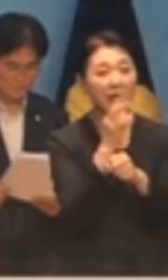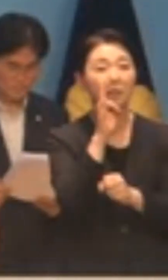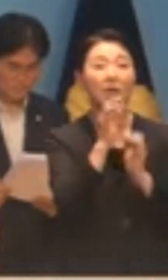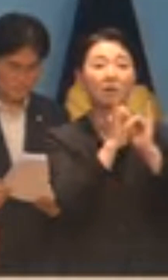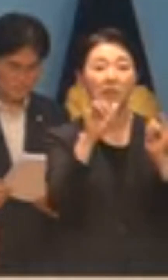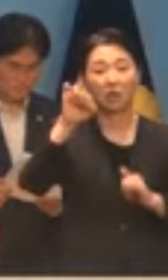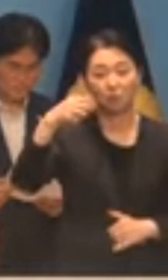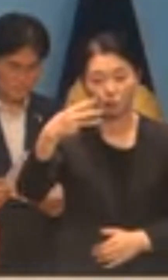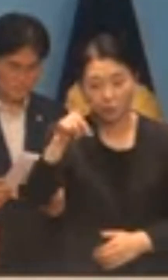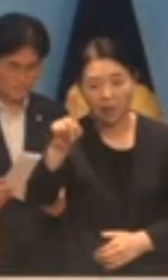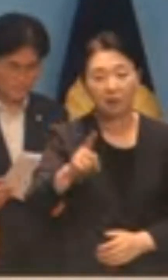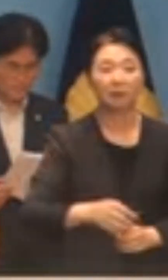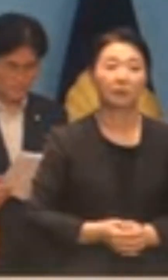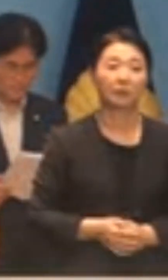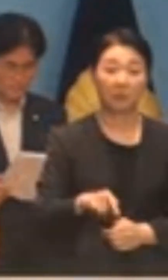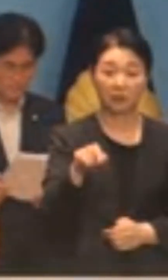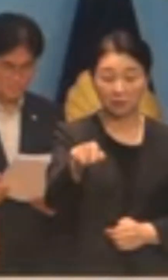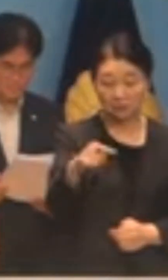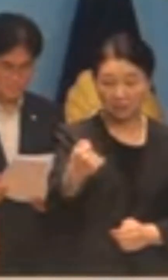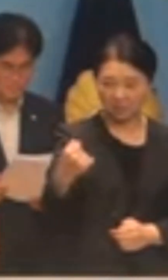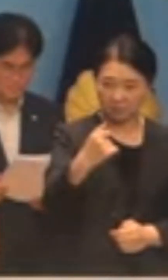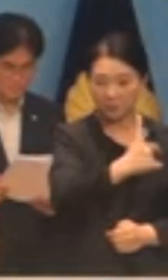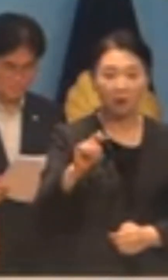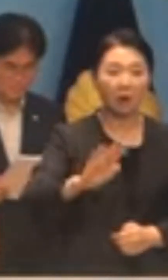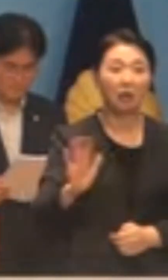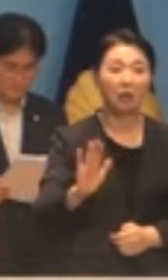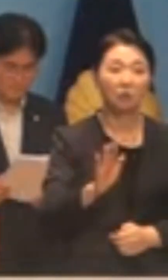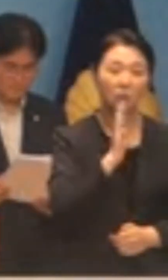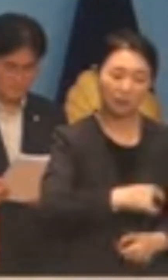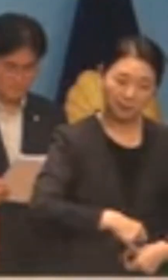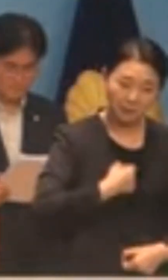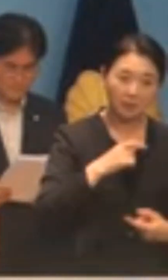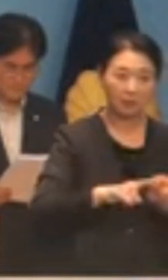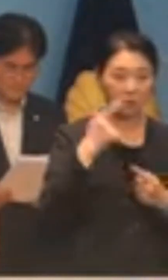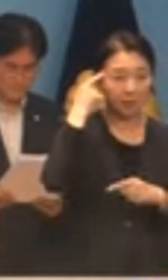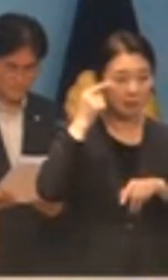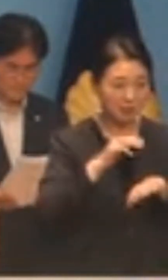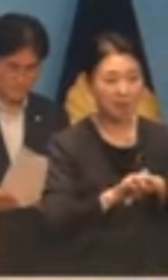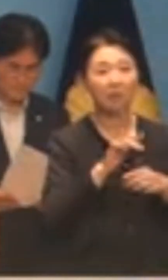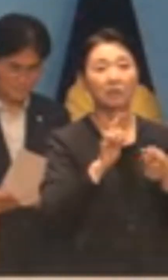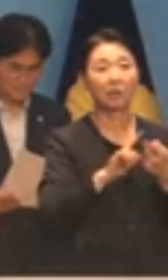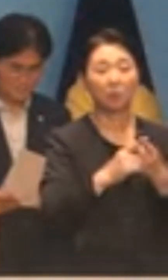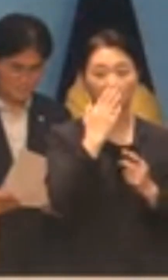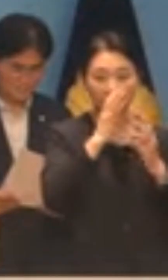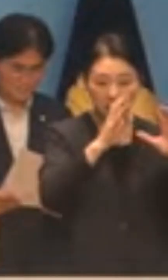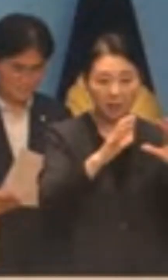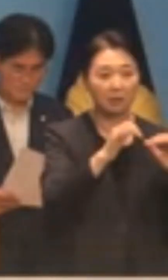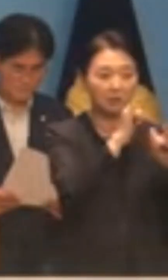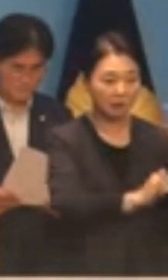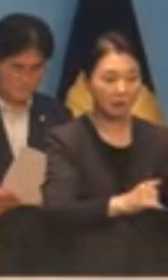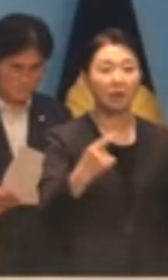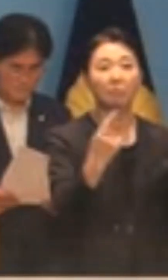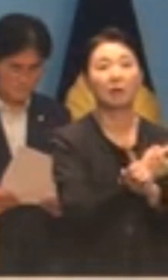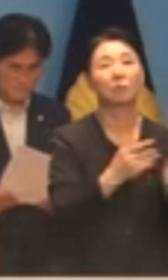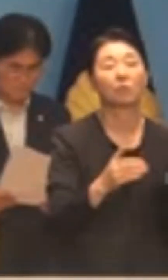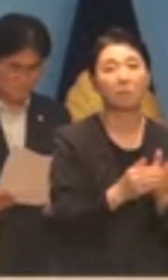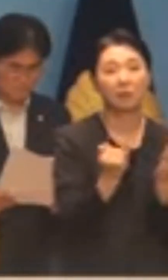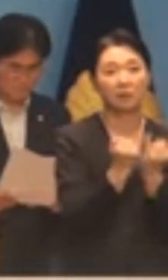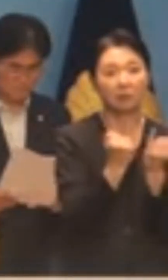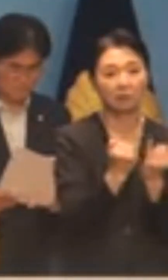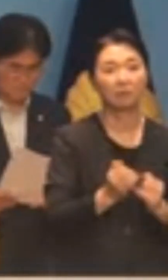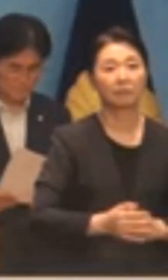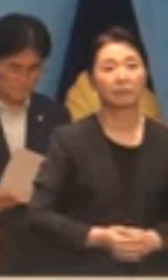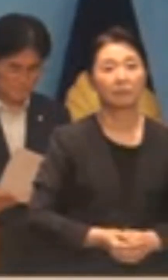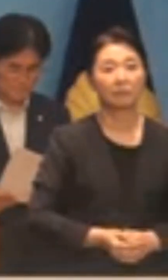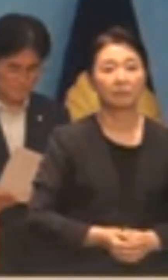hul다. 그들은 거창한 힘이 아닌 신실함과 지혜의 용기로 이스라엘 역사를 바꾸어낸